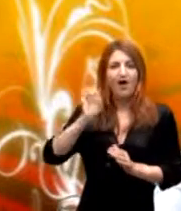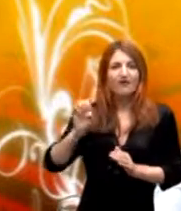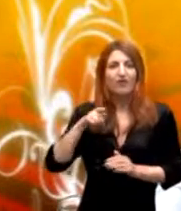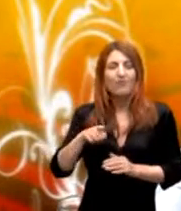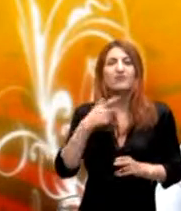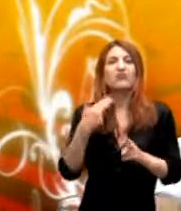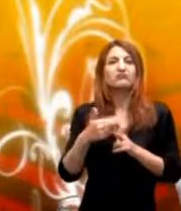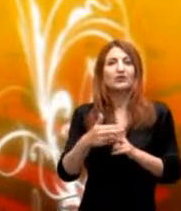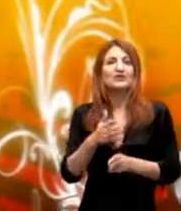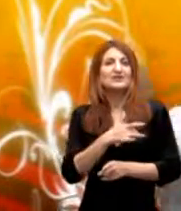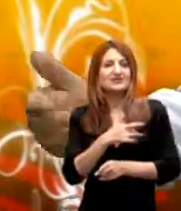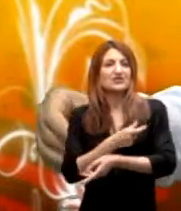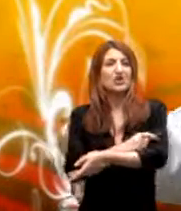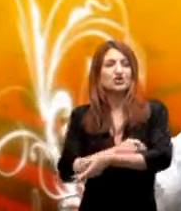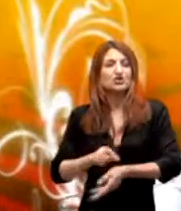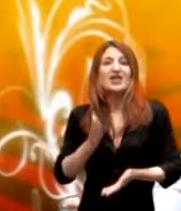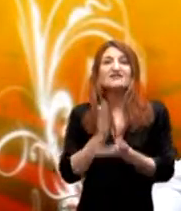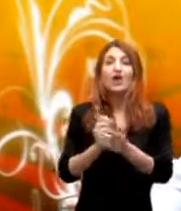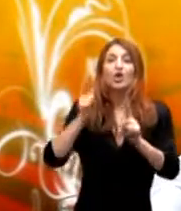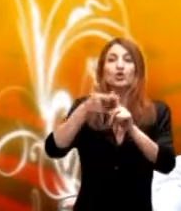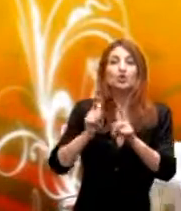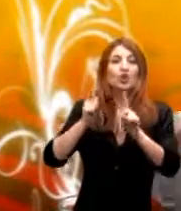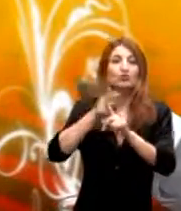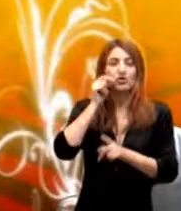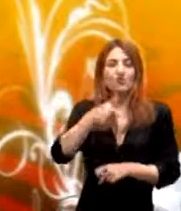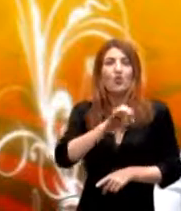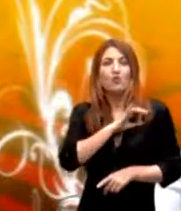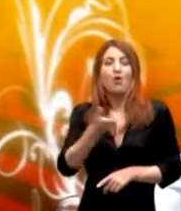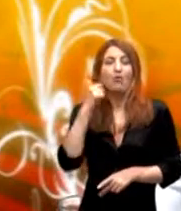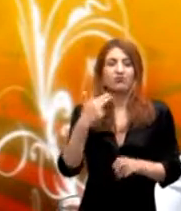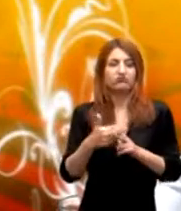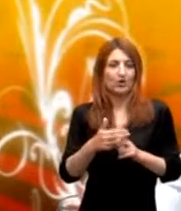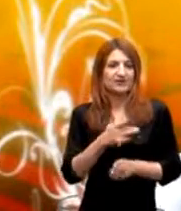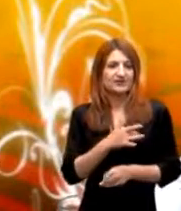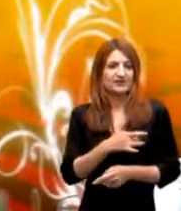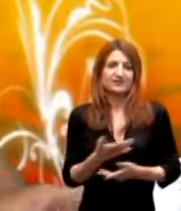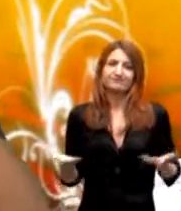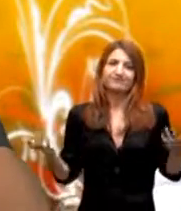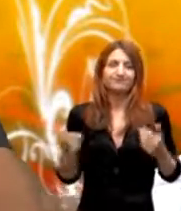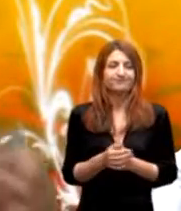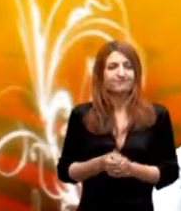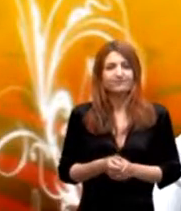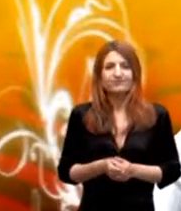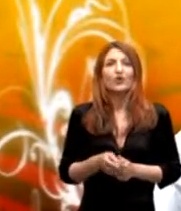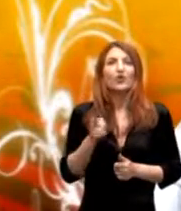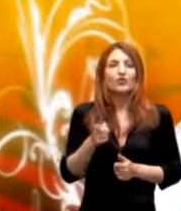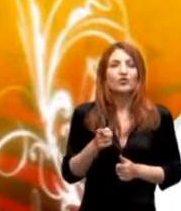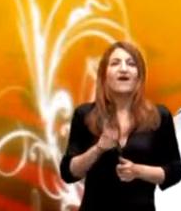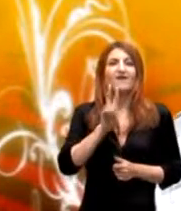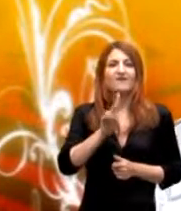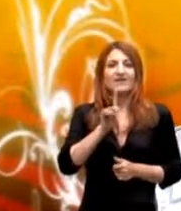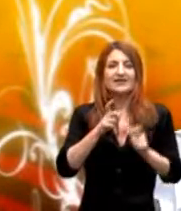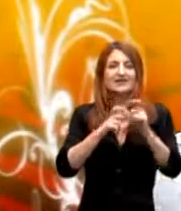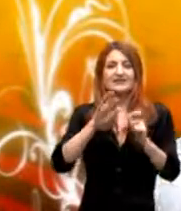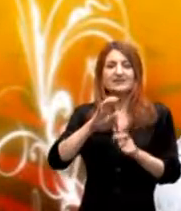je kardiovaskularna smrtnost, mislim svaki drugi čovjek zavisi od kardiovaskularnih bolesti. Prema tome, to je visceralna debljina